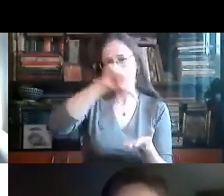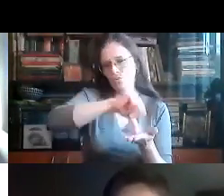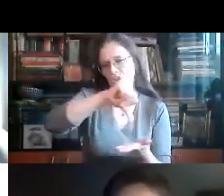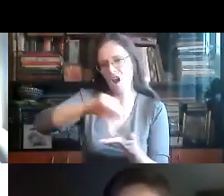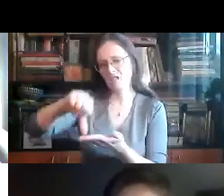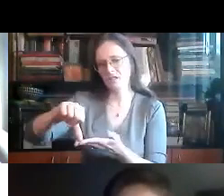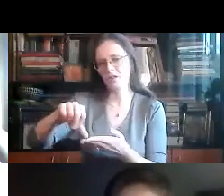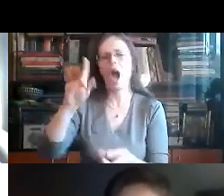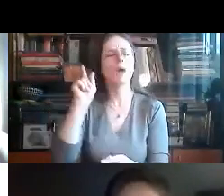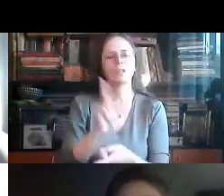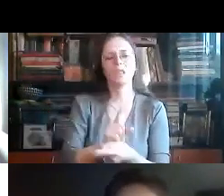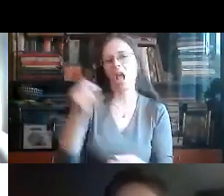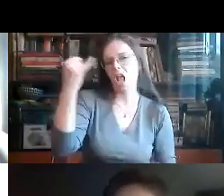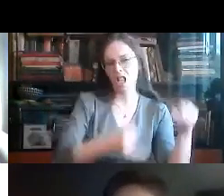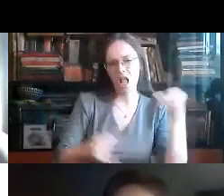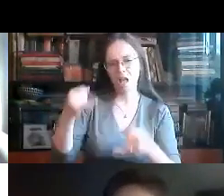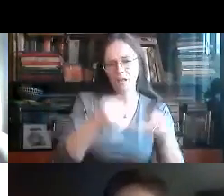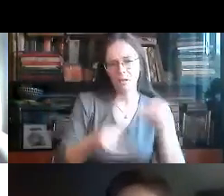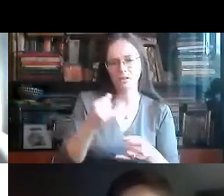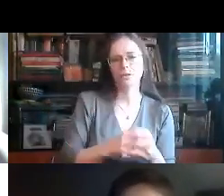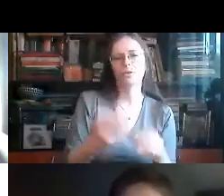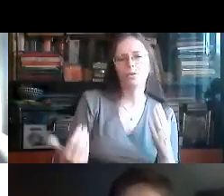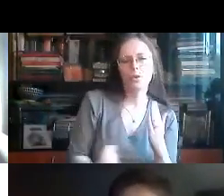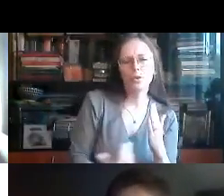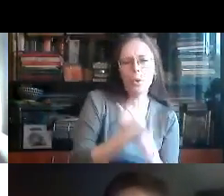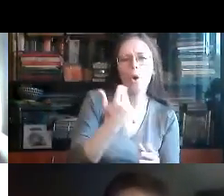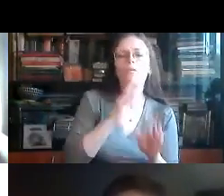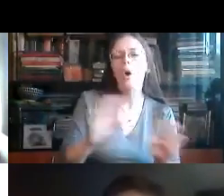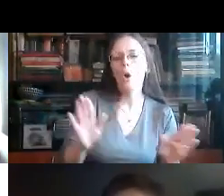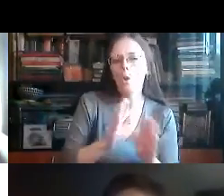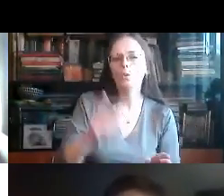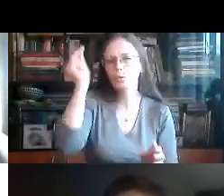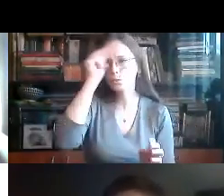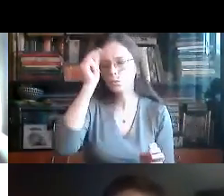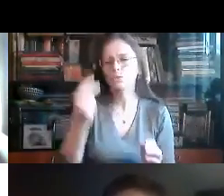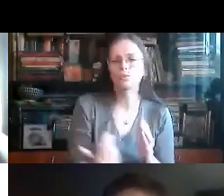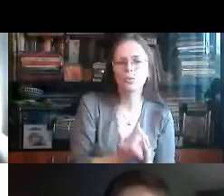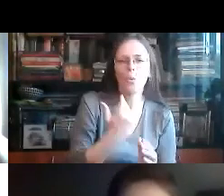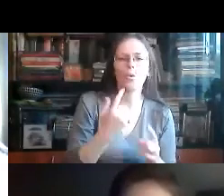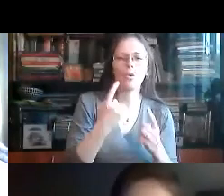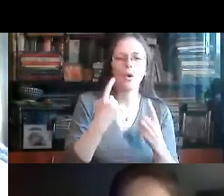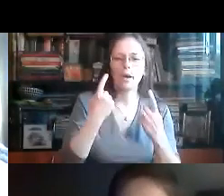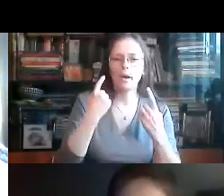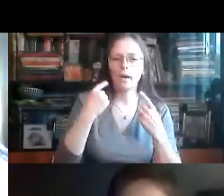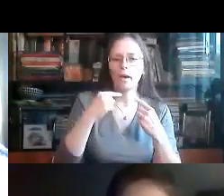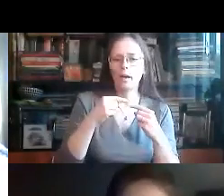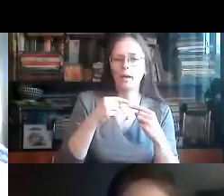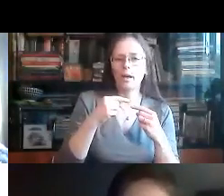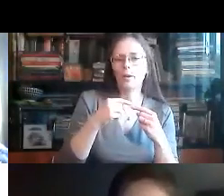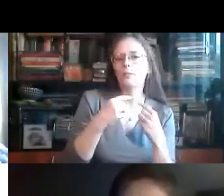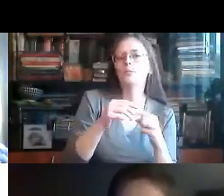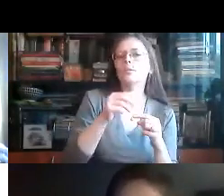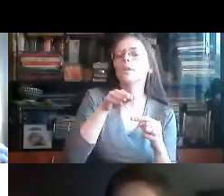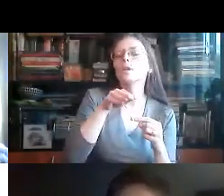лаборатории Readymade, получить новый опыт и попытаться поработать с Тони Слободчиковой, которая является